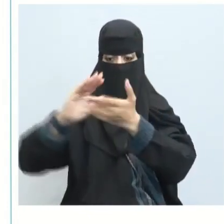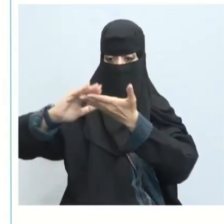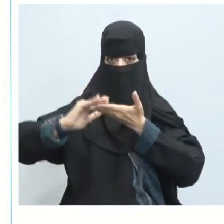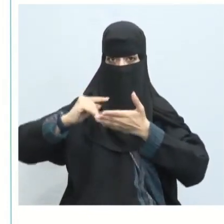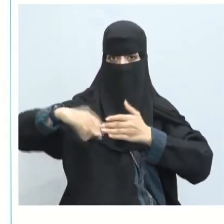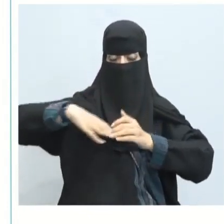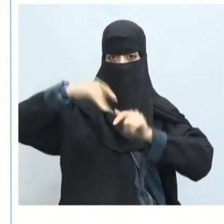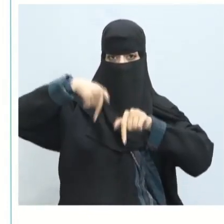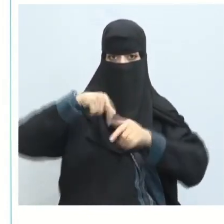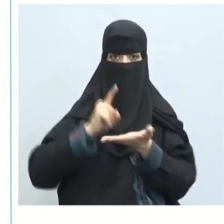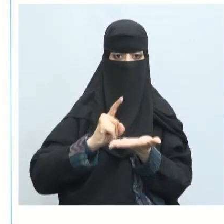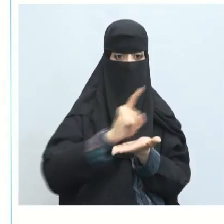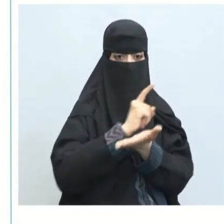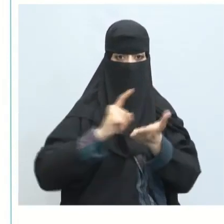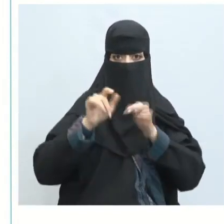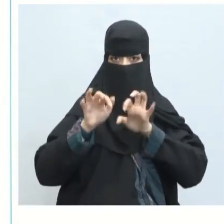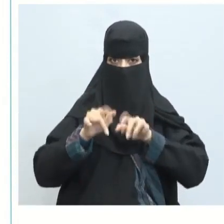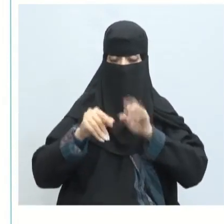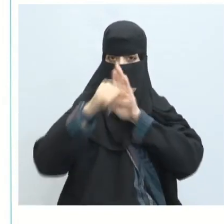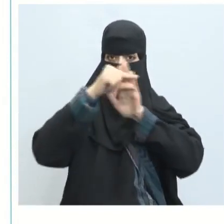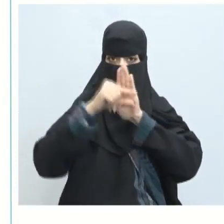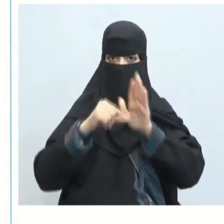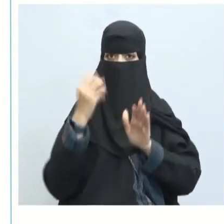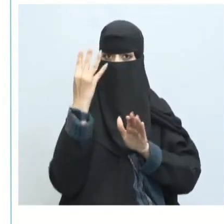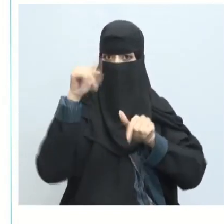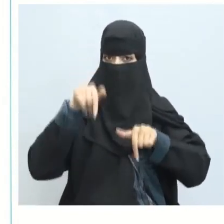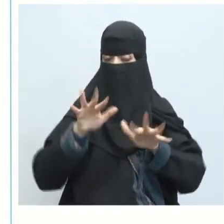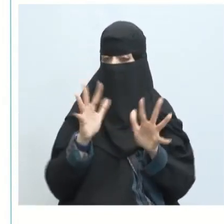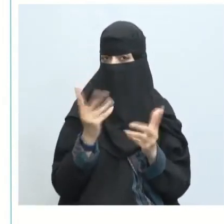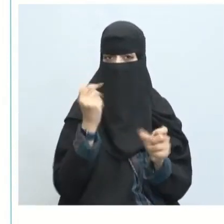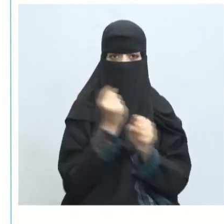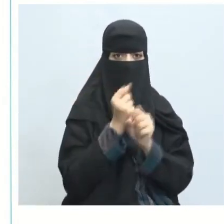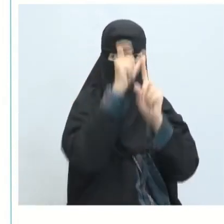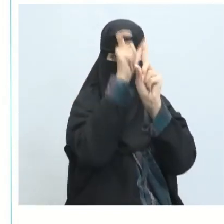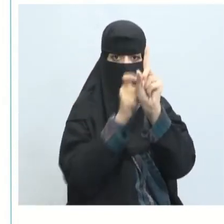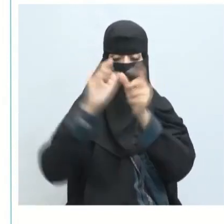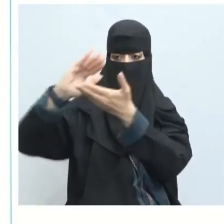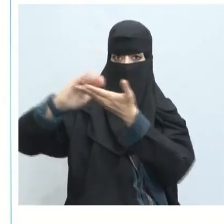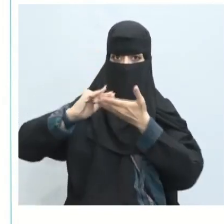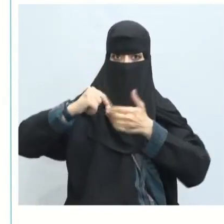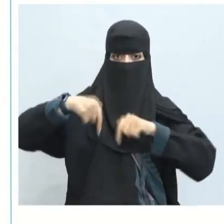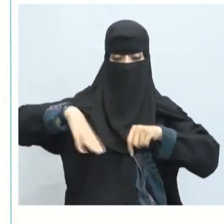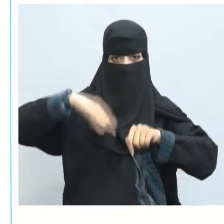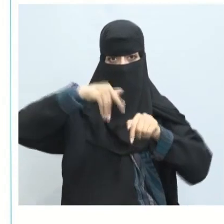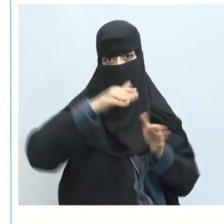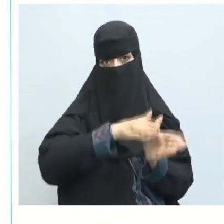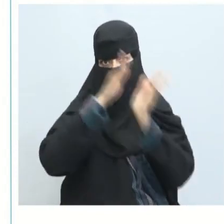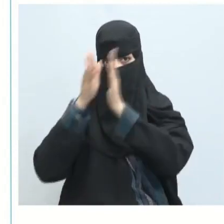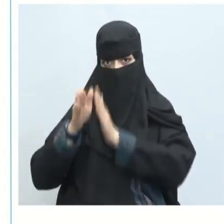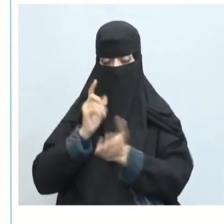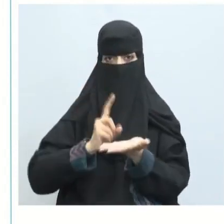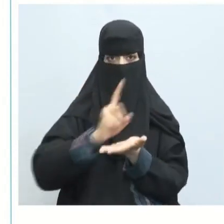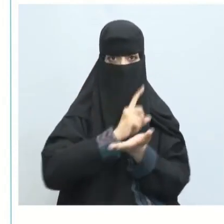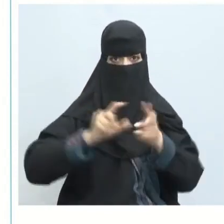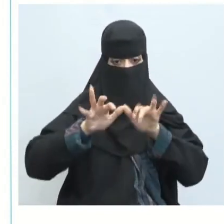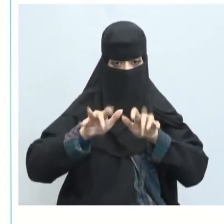المكتبيه كانت باربعه مواضيع تحدثنا عن ماهيه السكرتاريه ثم انتقلنا الدرس الثاني البيئه